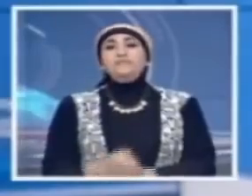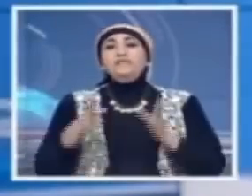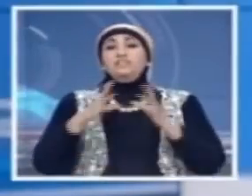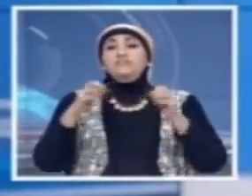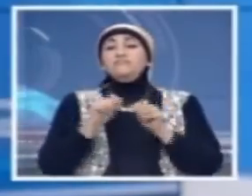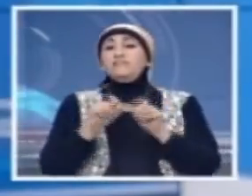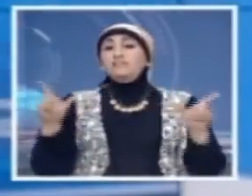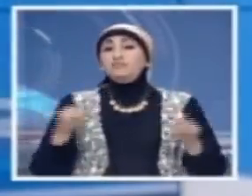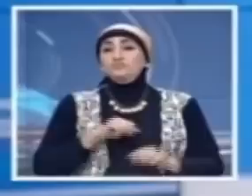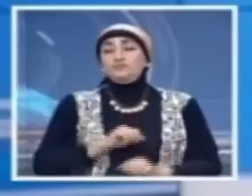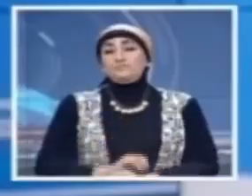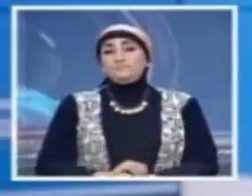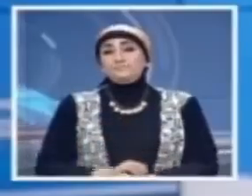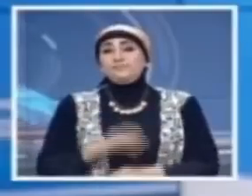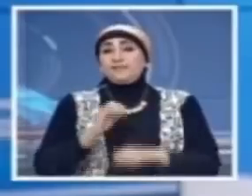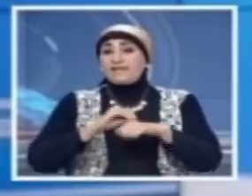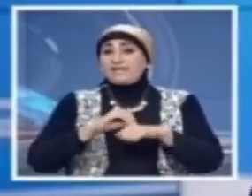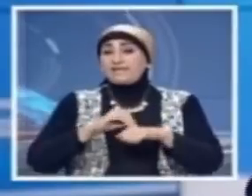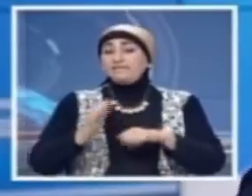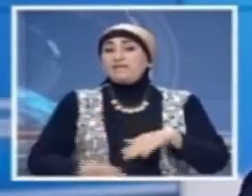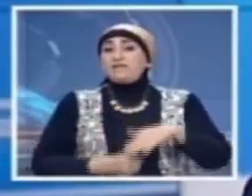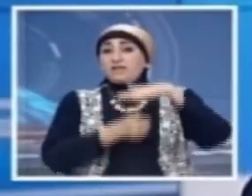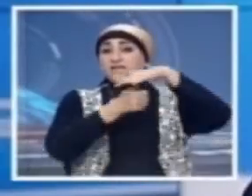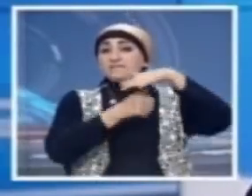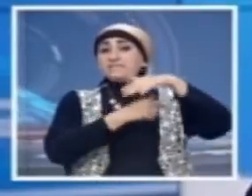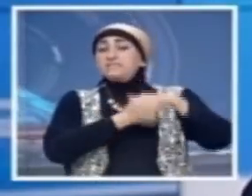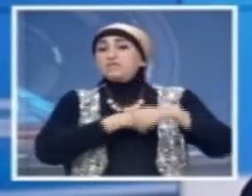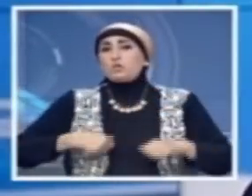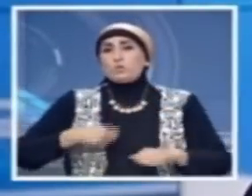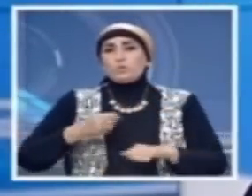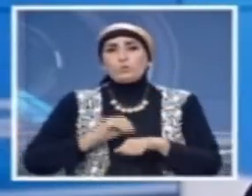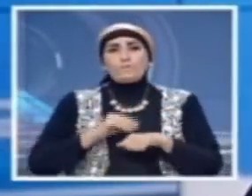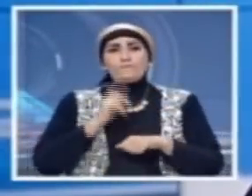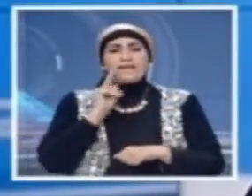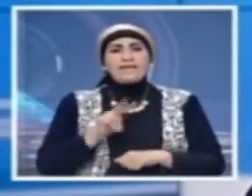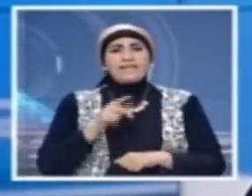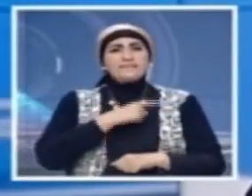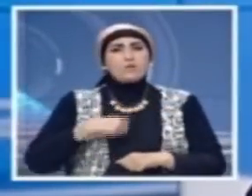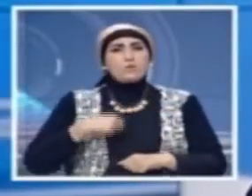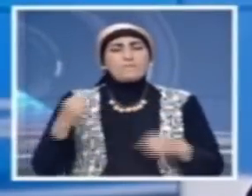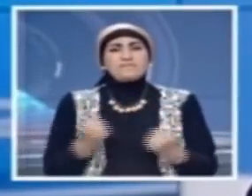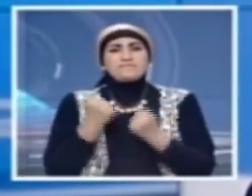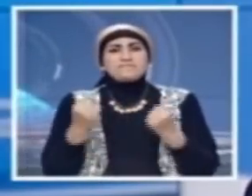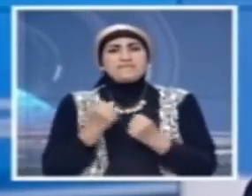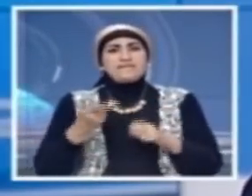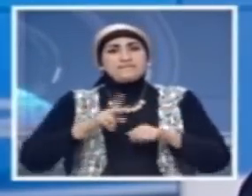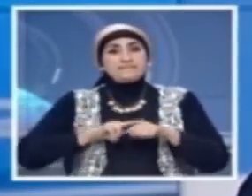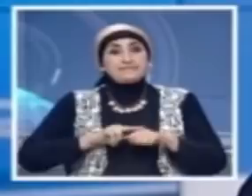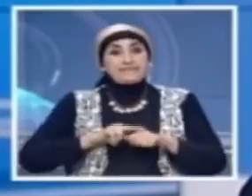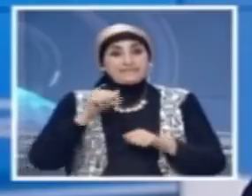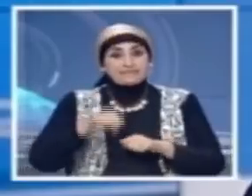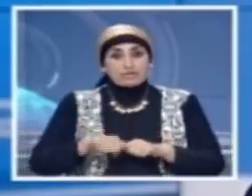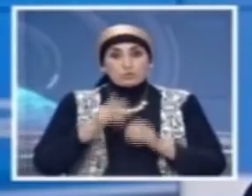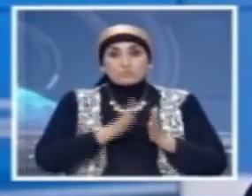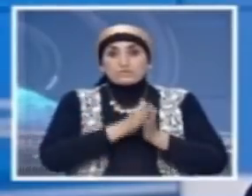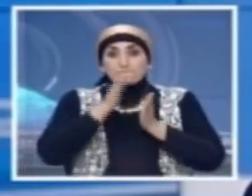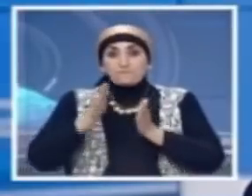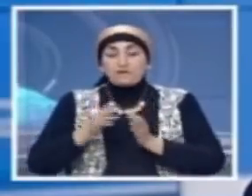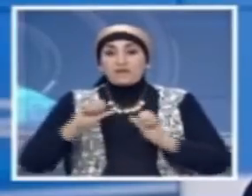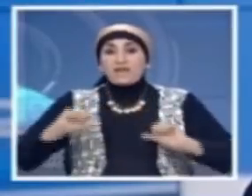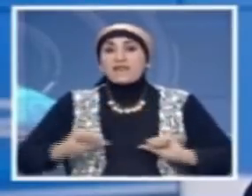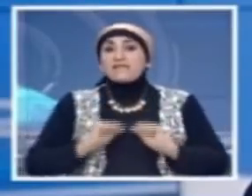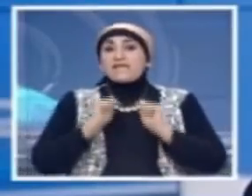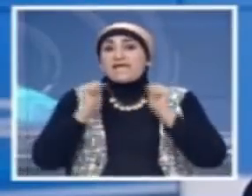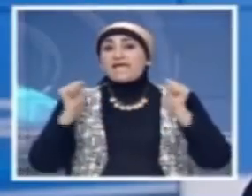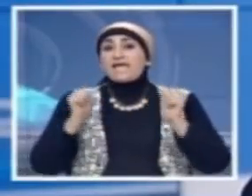تفاصيل نشر مشاهدينا الكرام. أكد الدكتور مصطفى مدبولي رئيس مجلس الوزراء أن الحكومة تستعد حاليا لإطلاق الرسمي